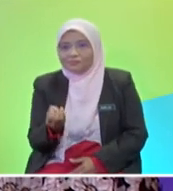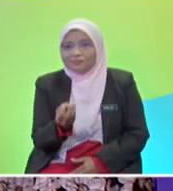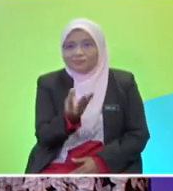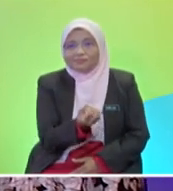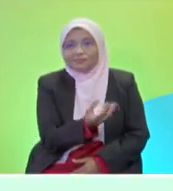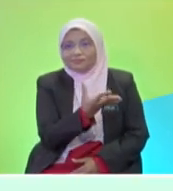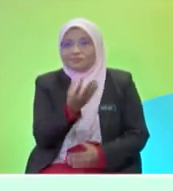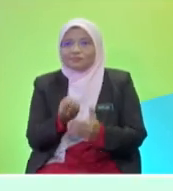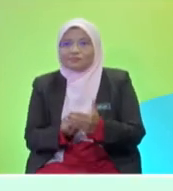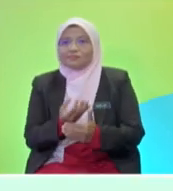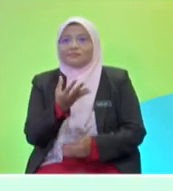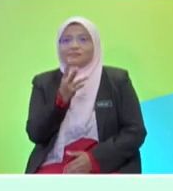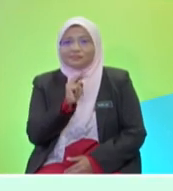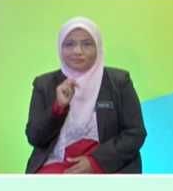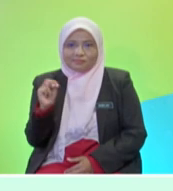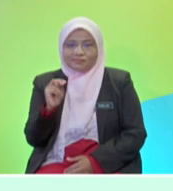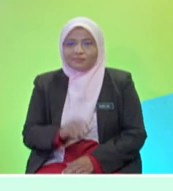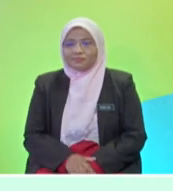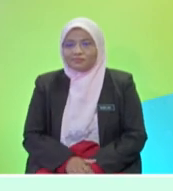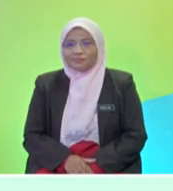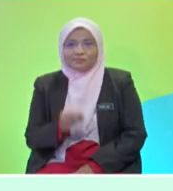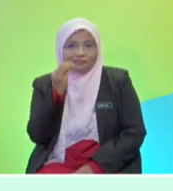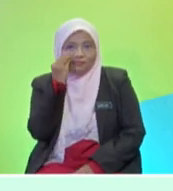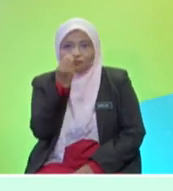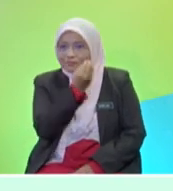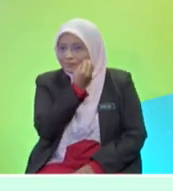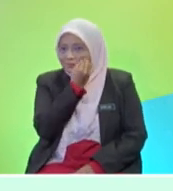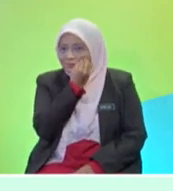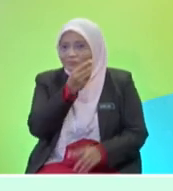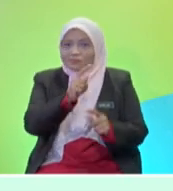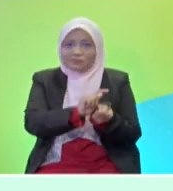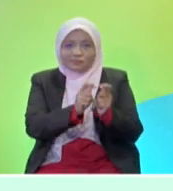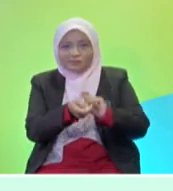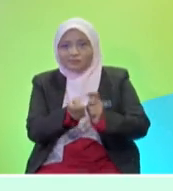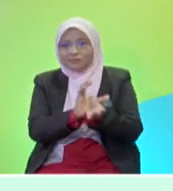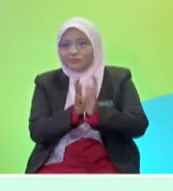tumbuhan. Okey, bunga ni kan Mira akan bertukar menjadi buah dan